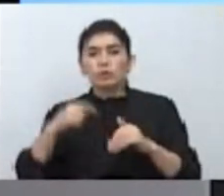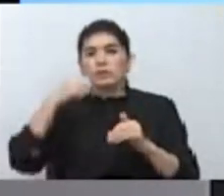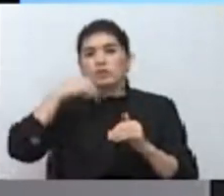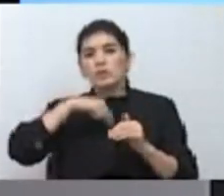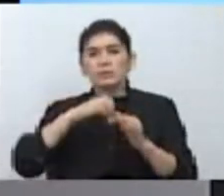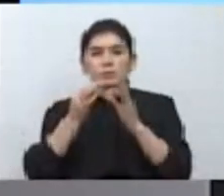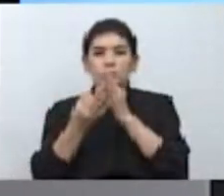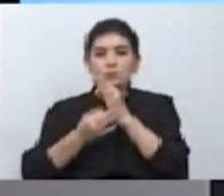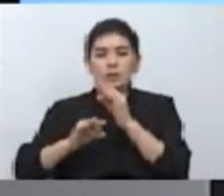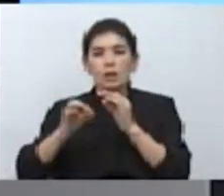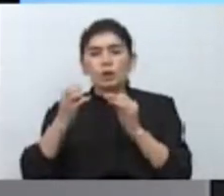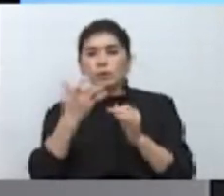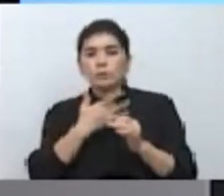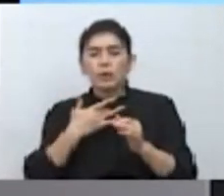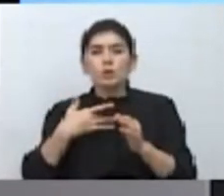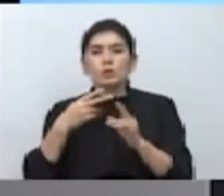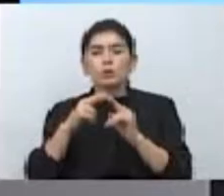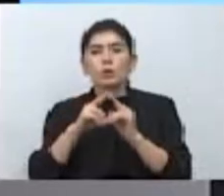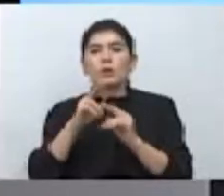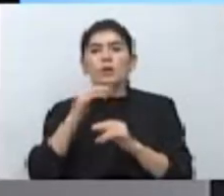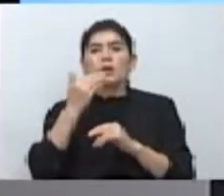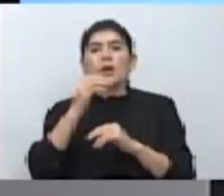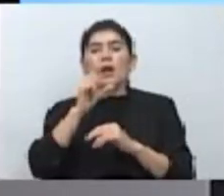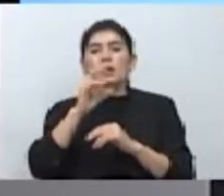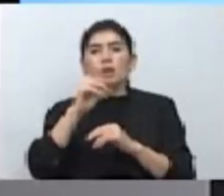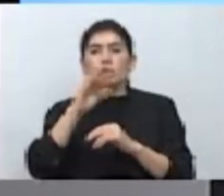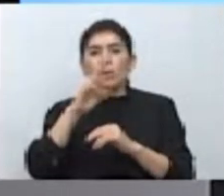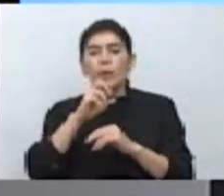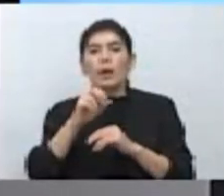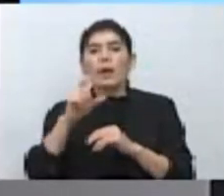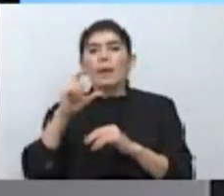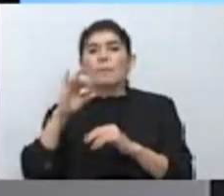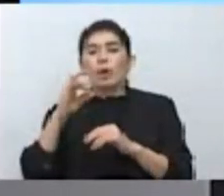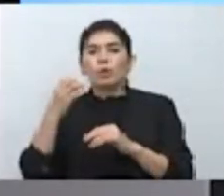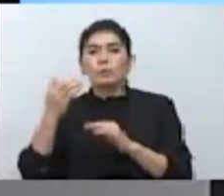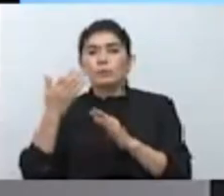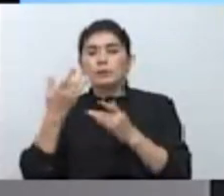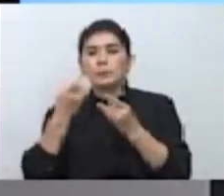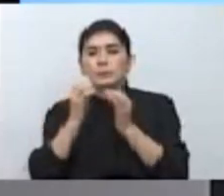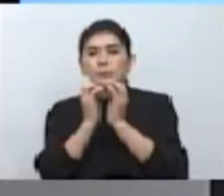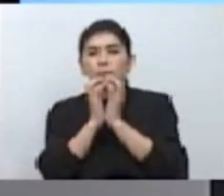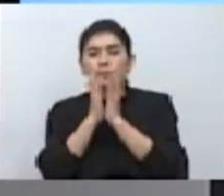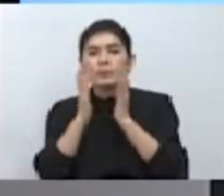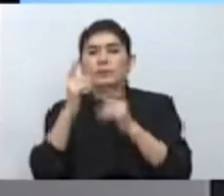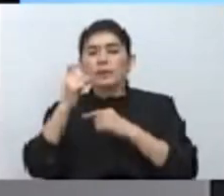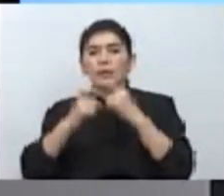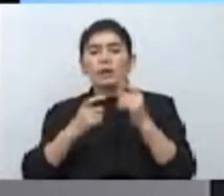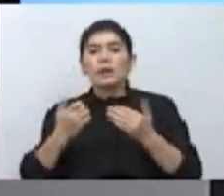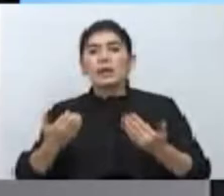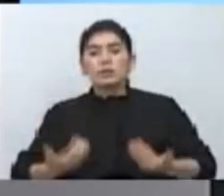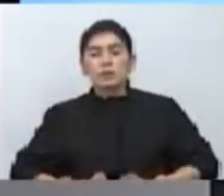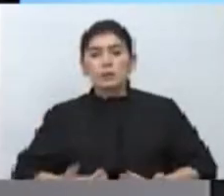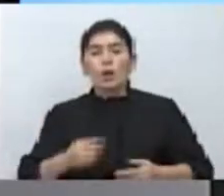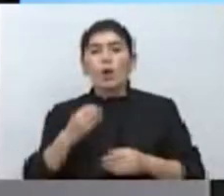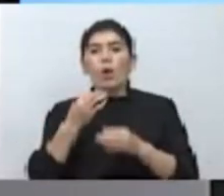fani, embrionni rivojlanish jarayonini esa embriologiya fani o'rganadi. Yana shu bilan birgalikda tirik